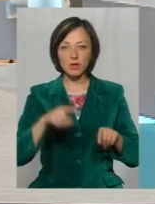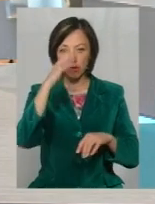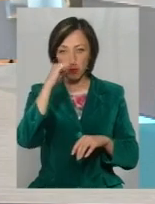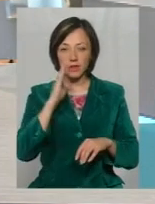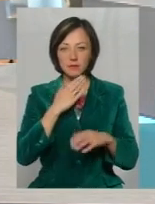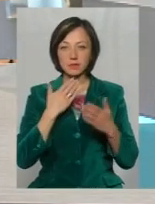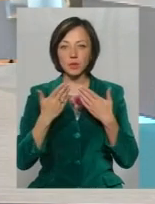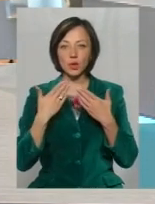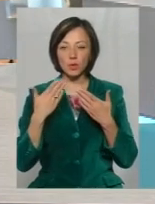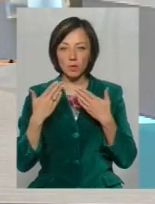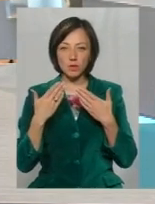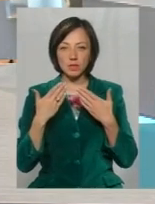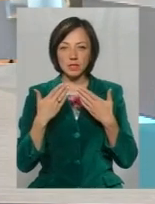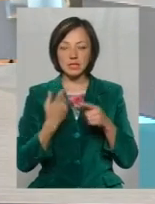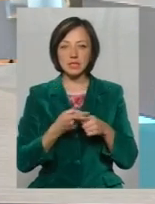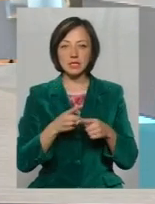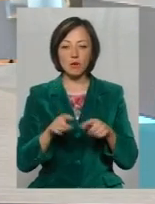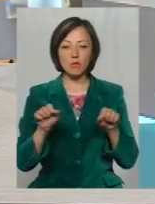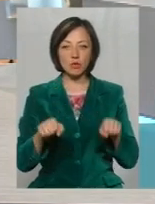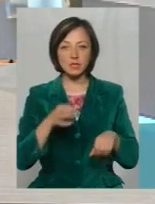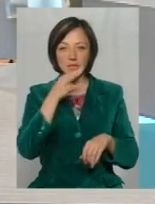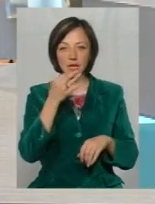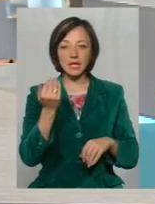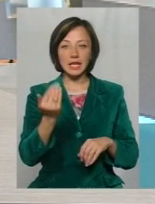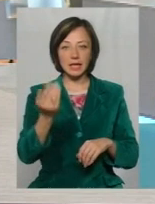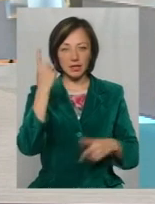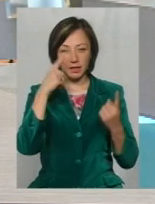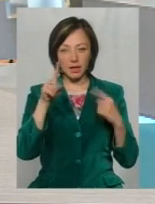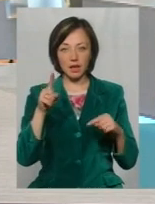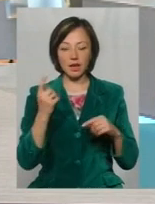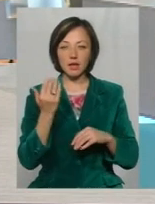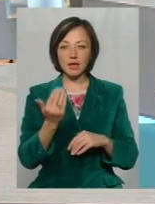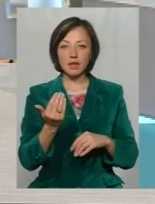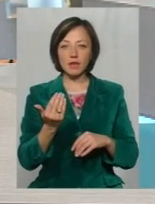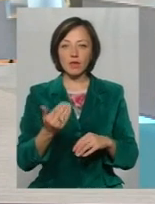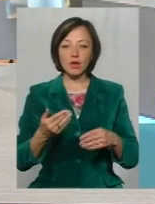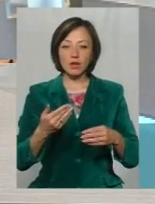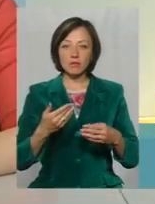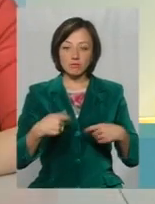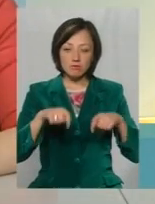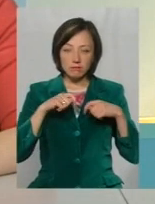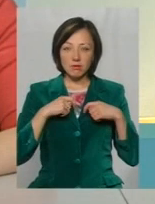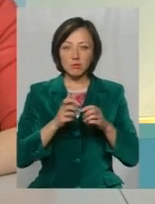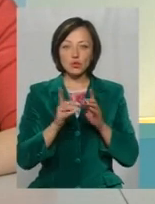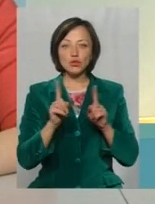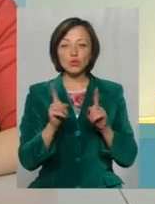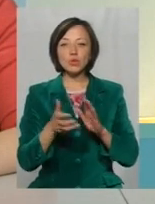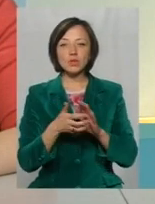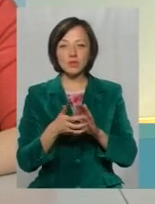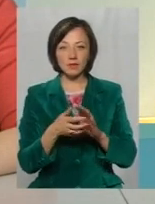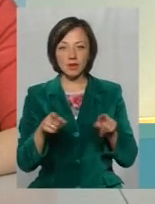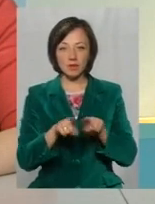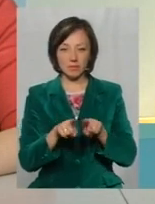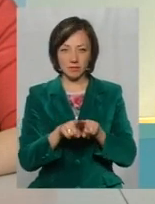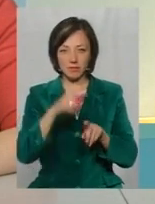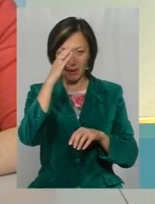якими ми спілкуємося, і це, можна сказати, їхня ідея. Ідеї, вони нам доносять то, чого їм, як